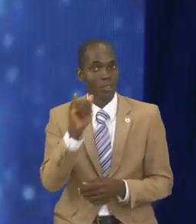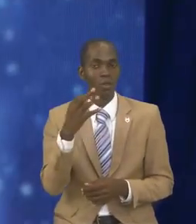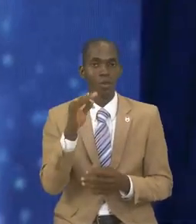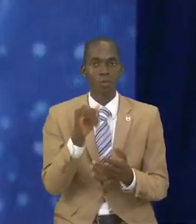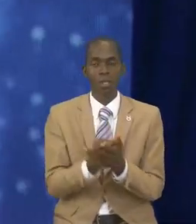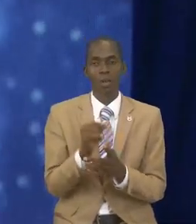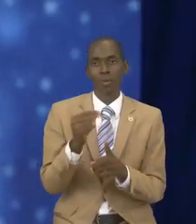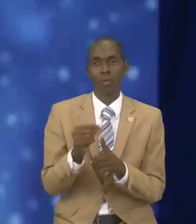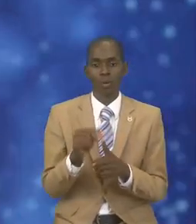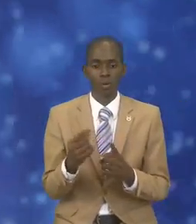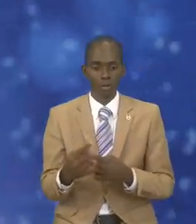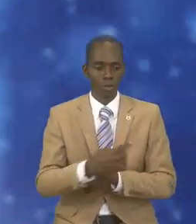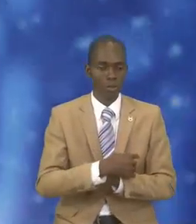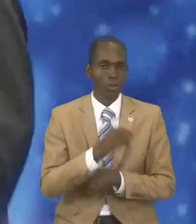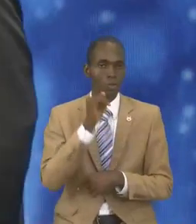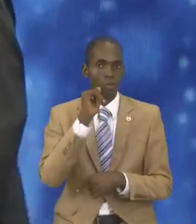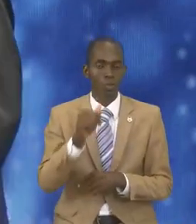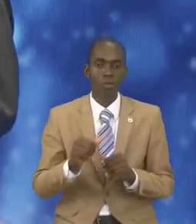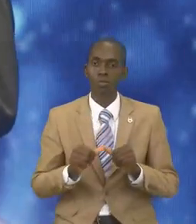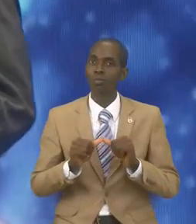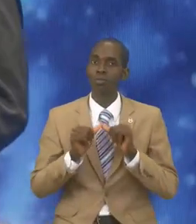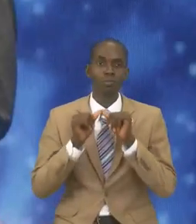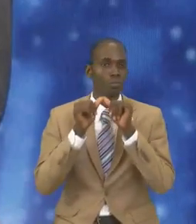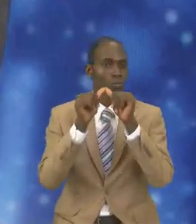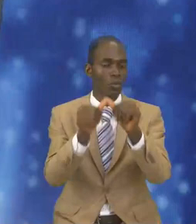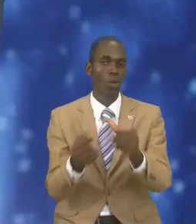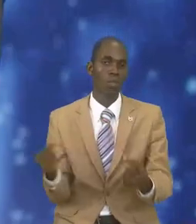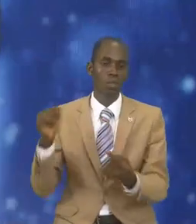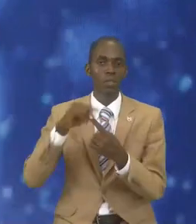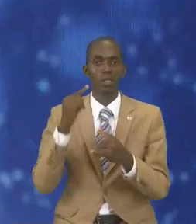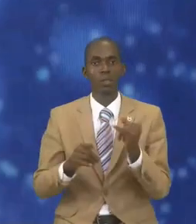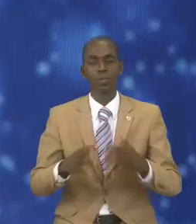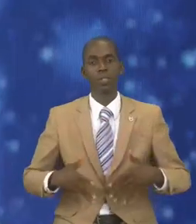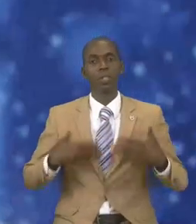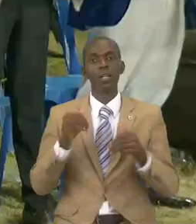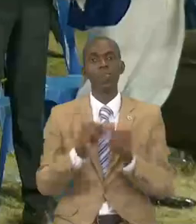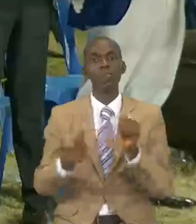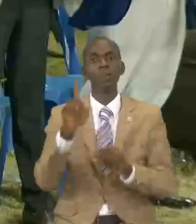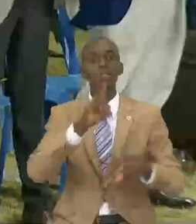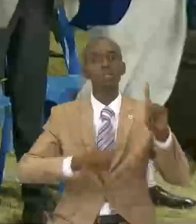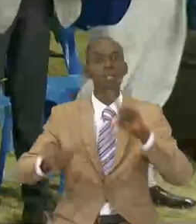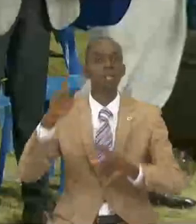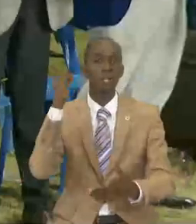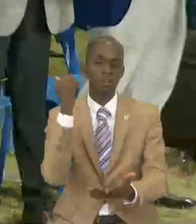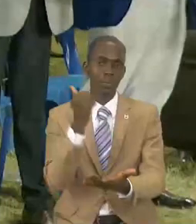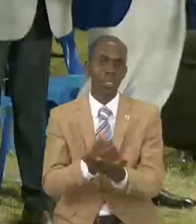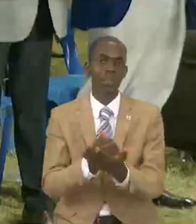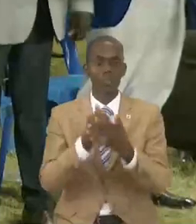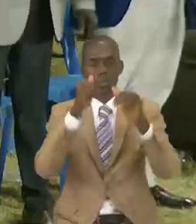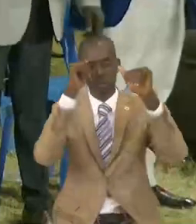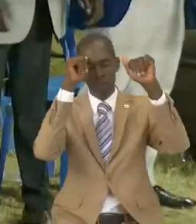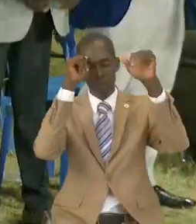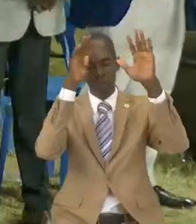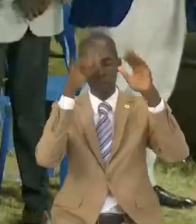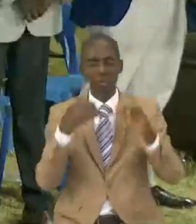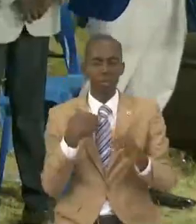cette parole aujourd'hui, demain, perpétuellement, pour le restant de tes jours. Et tout le monde dit Amen.